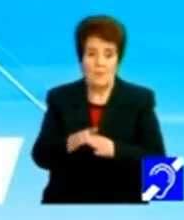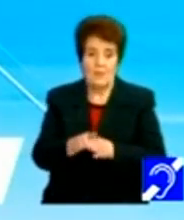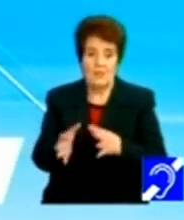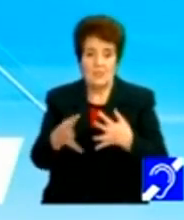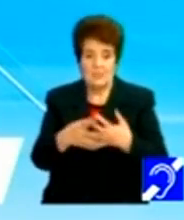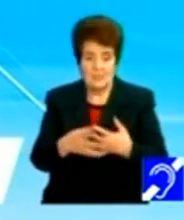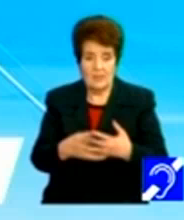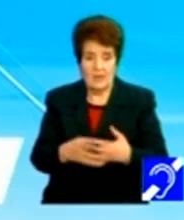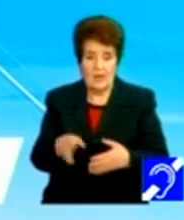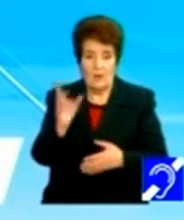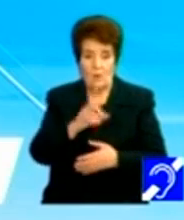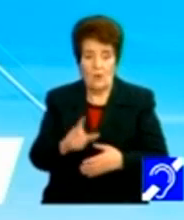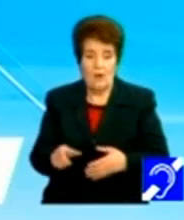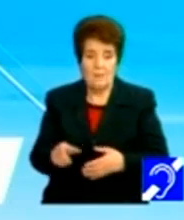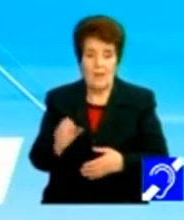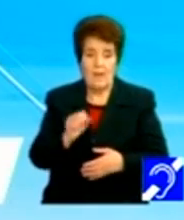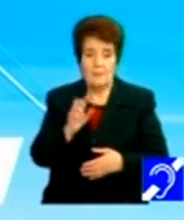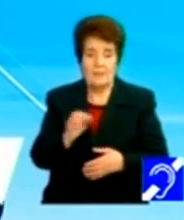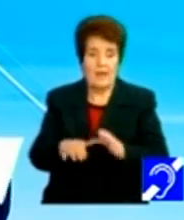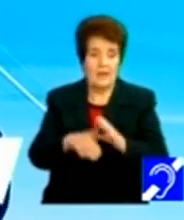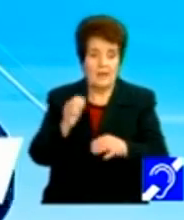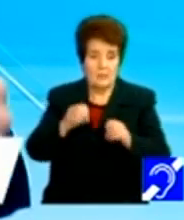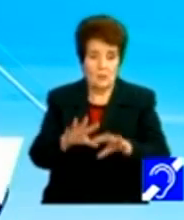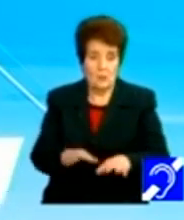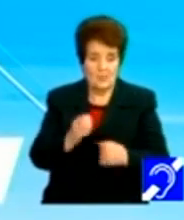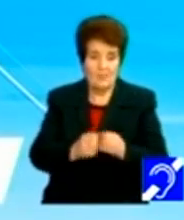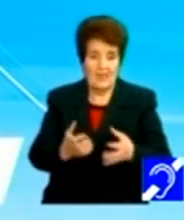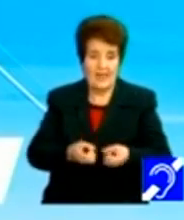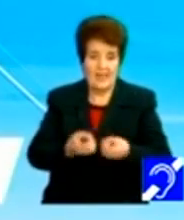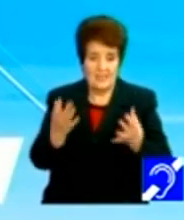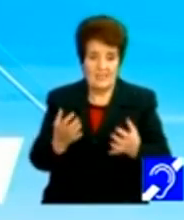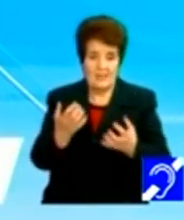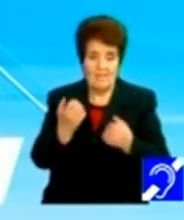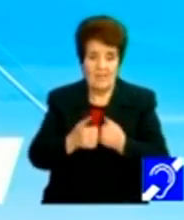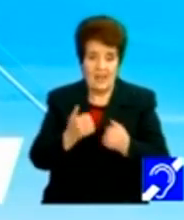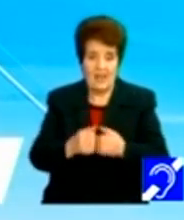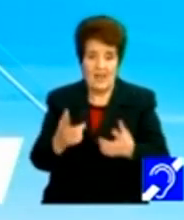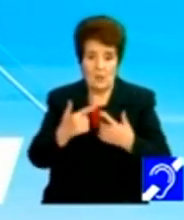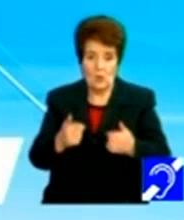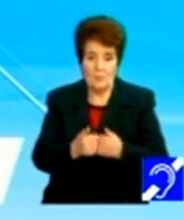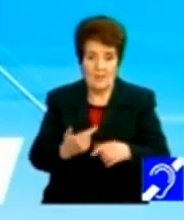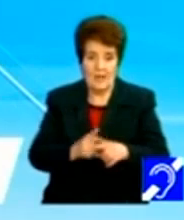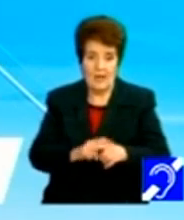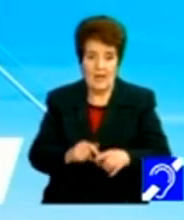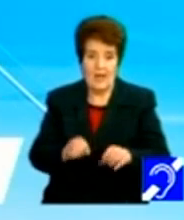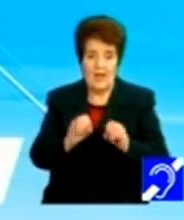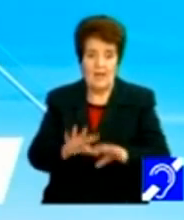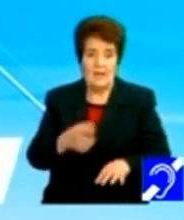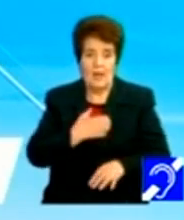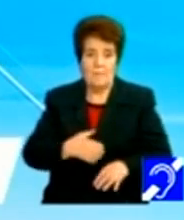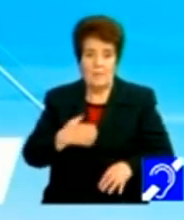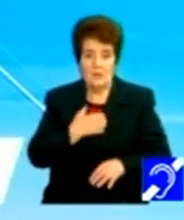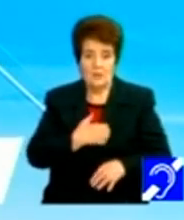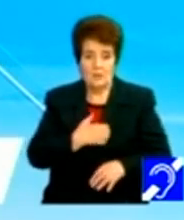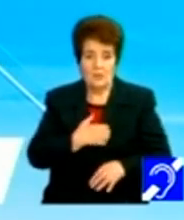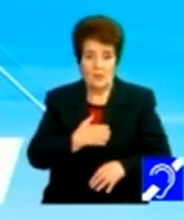să o perceapă ca fiind o chestiune abstractă dacă nu arăți soluții în fiecare zi, pe fiecare domeniu. Așa cum am reușit, de fapt, și la Primăria Chișinău,